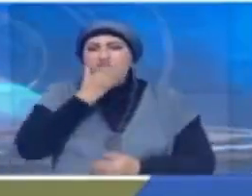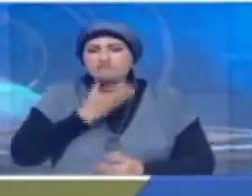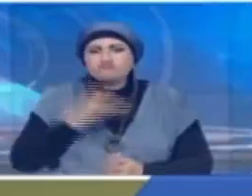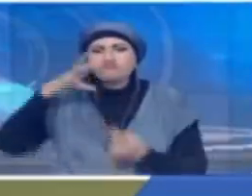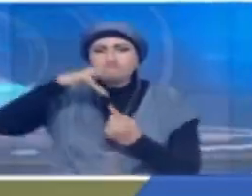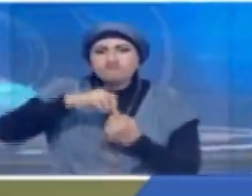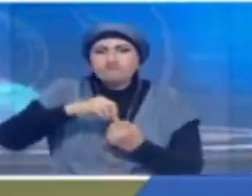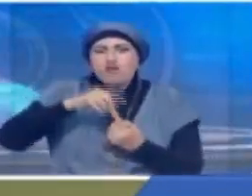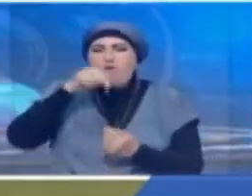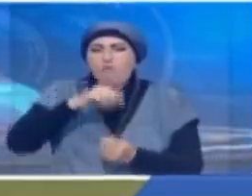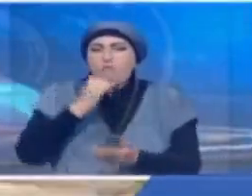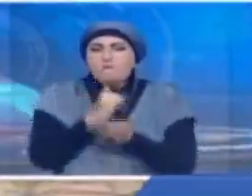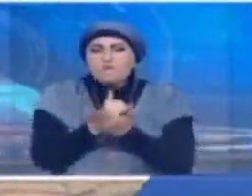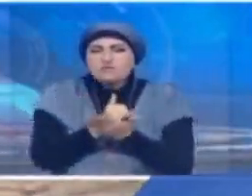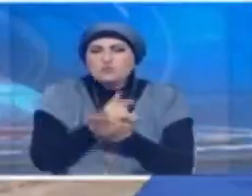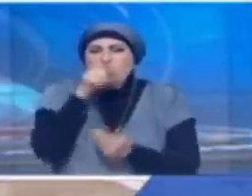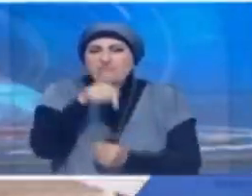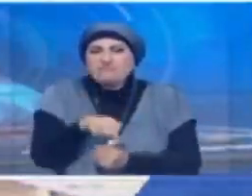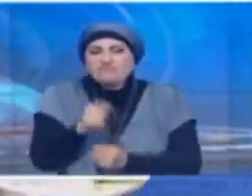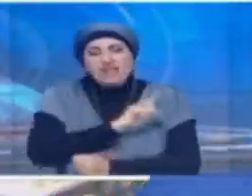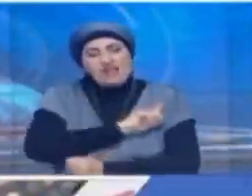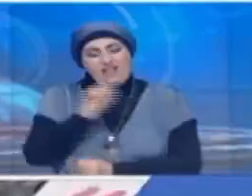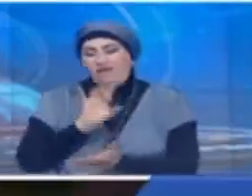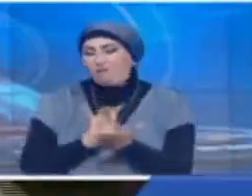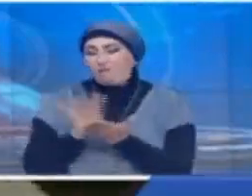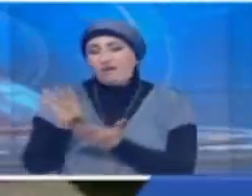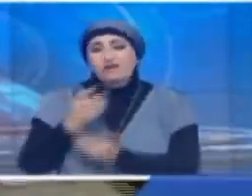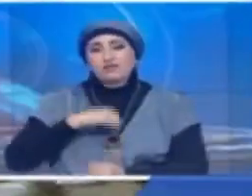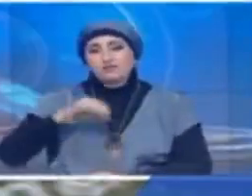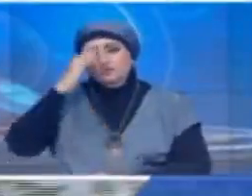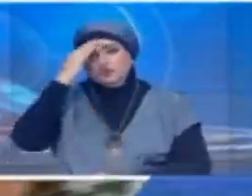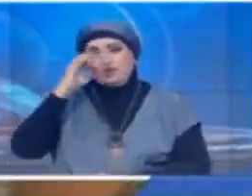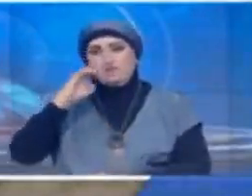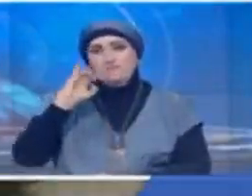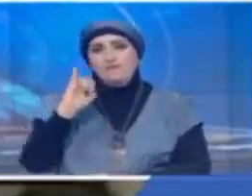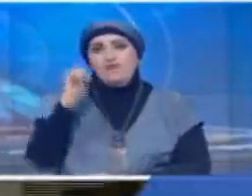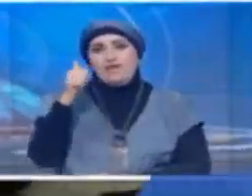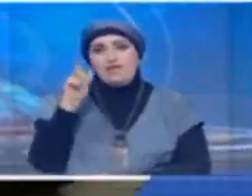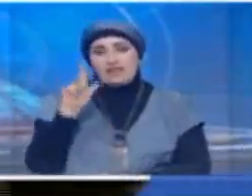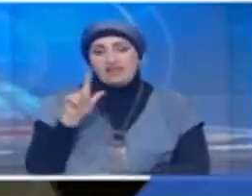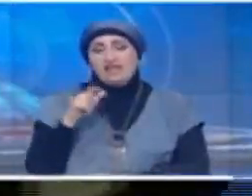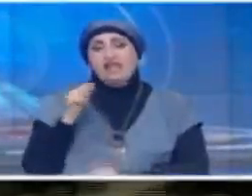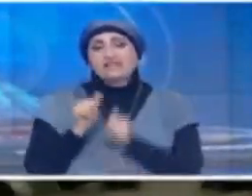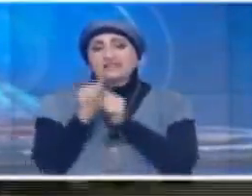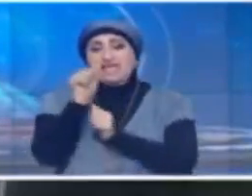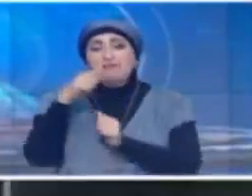حكم مصر بحضرتها وثقافتها. بشكرك شكرا جزيلا أستاذ جمال